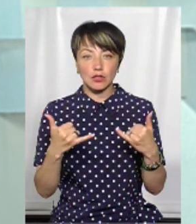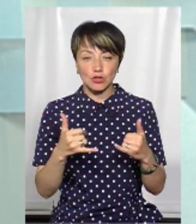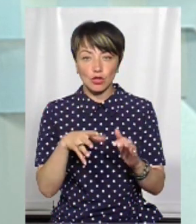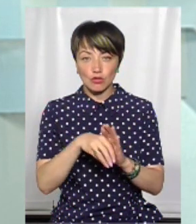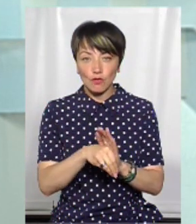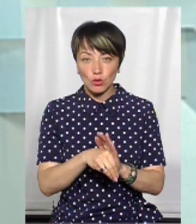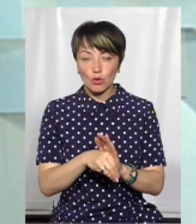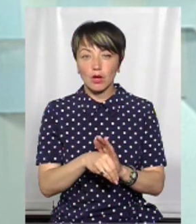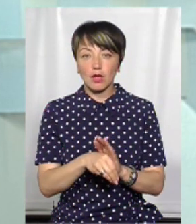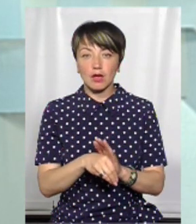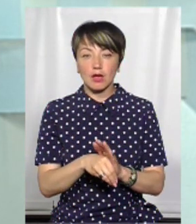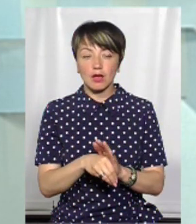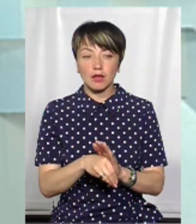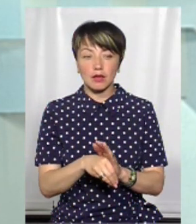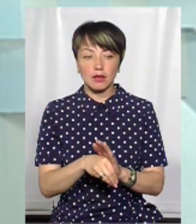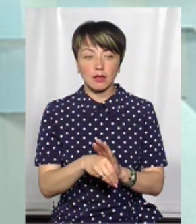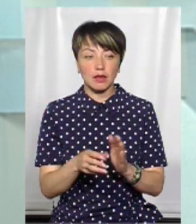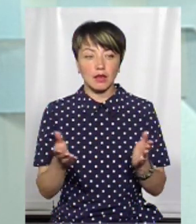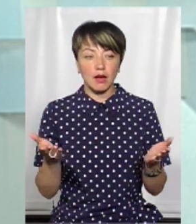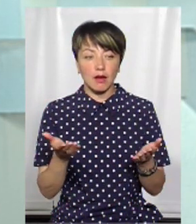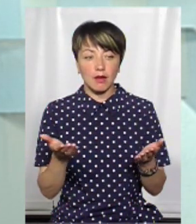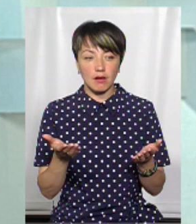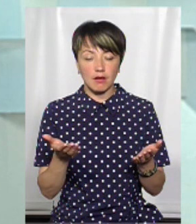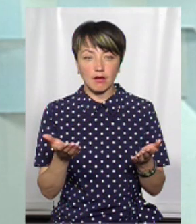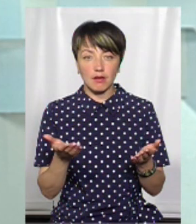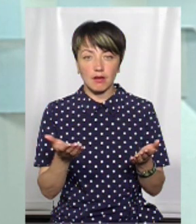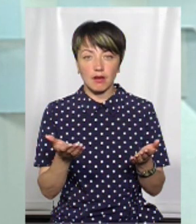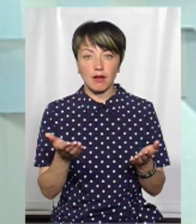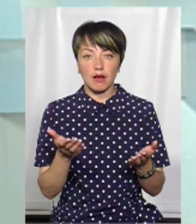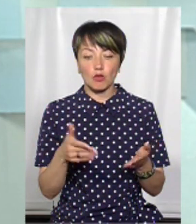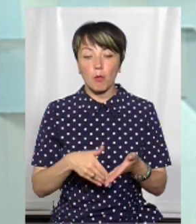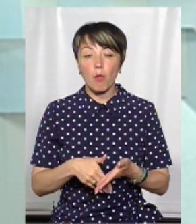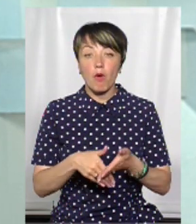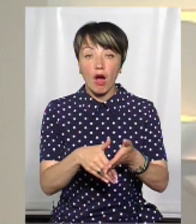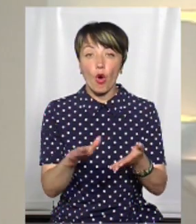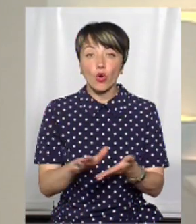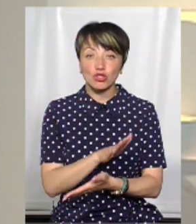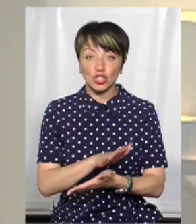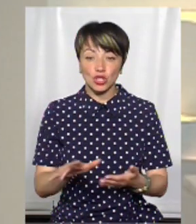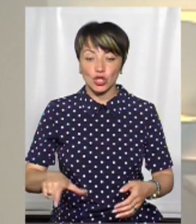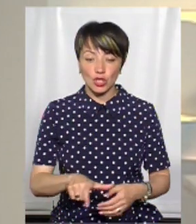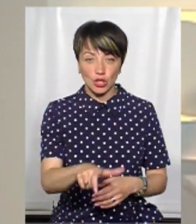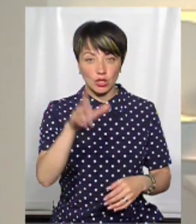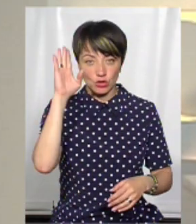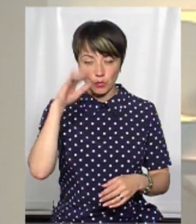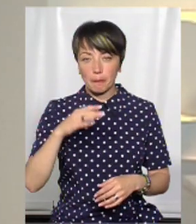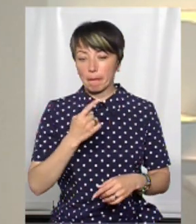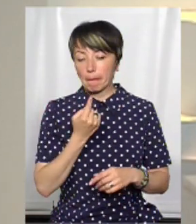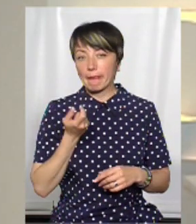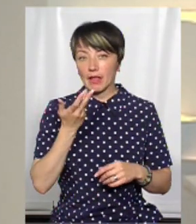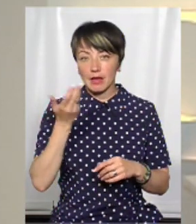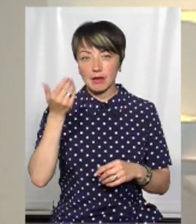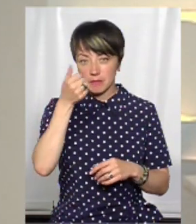речовина, яка призводить до самоочищення річки. Декілька місяців назад наш міський